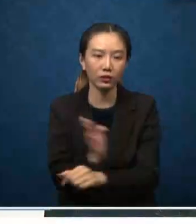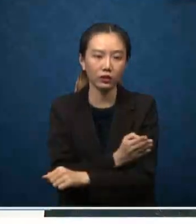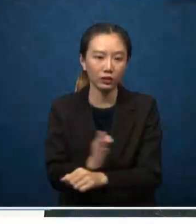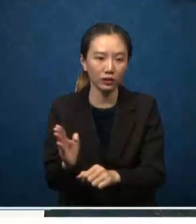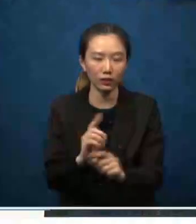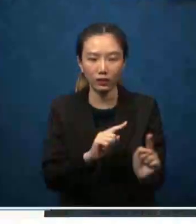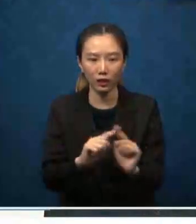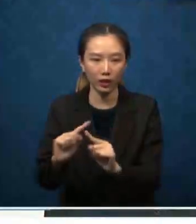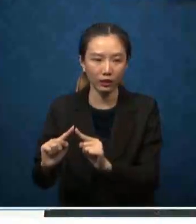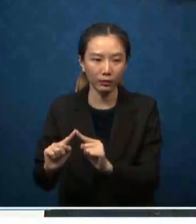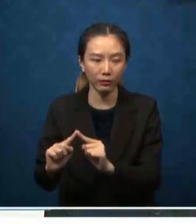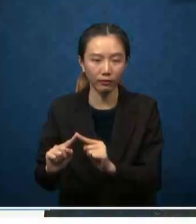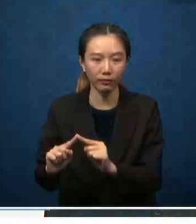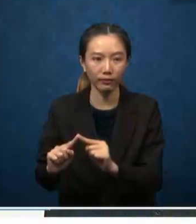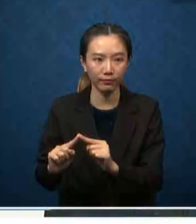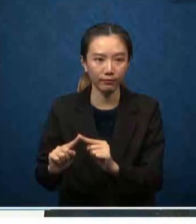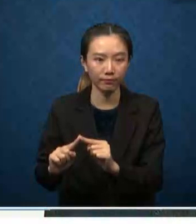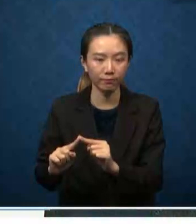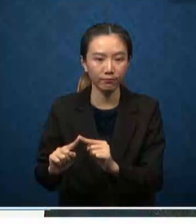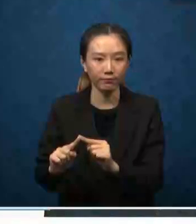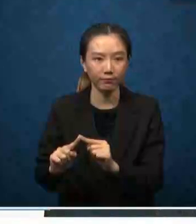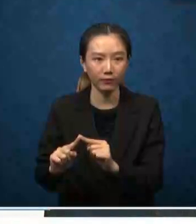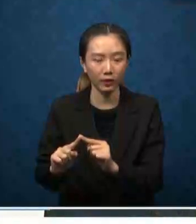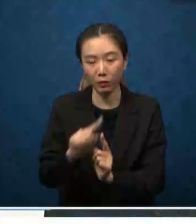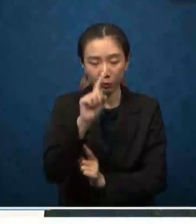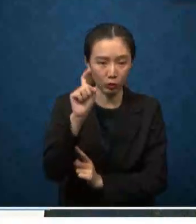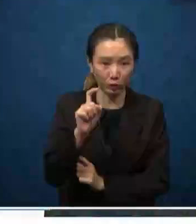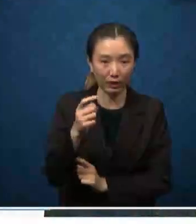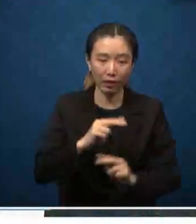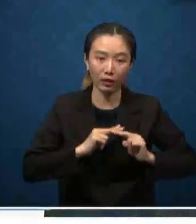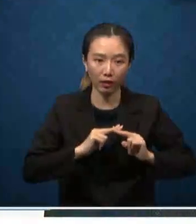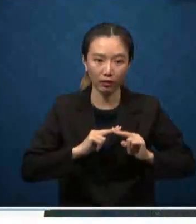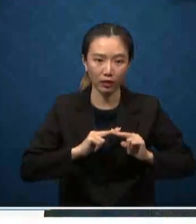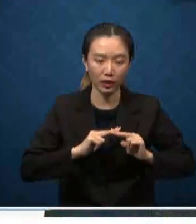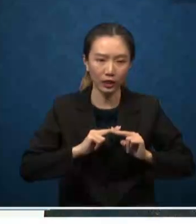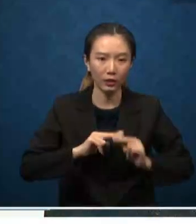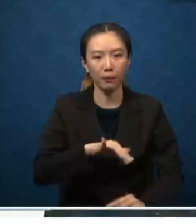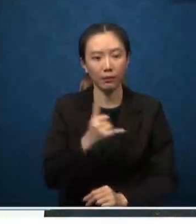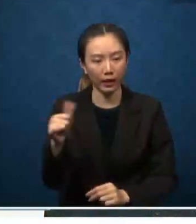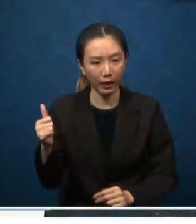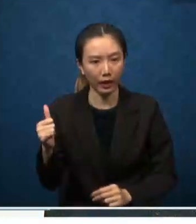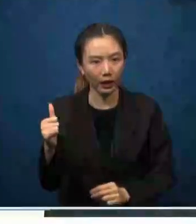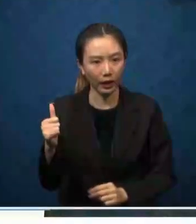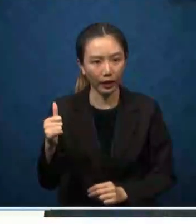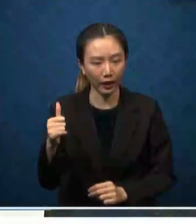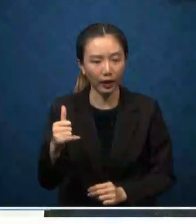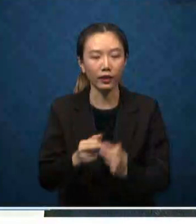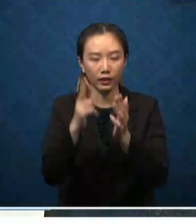งสัยหรือได้รับสงสัยเองนะฮะหรือได้รับข้อมูลจากระบ